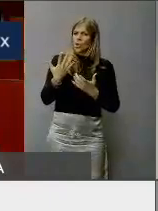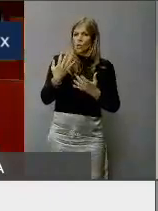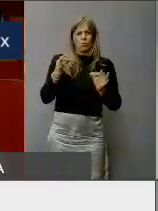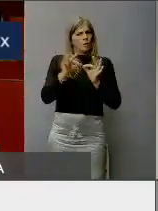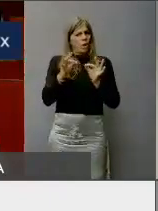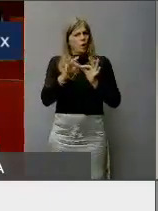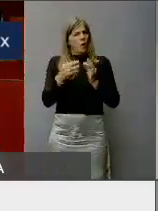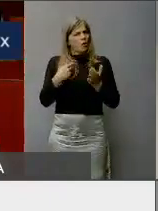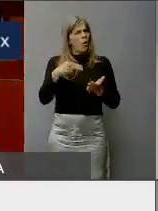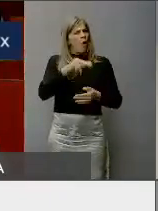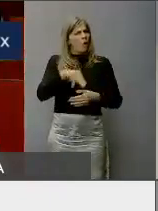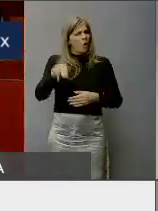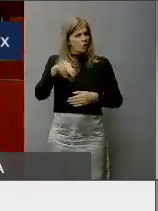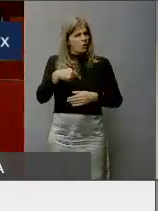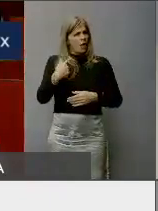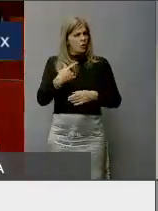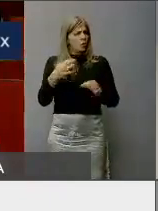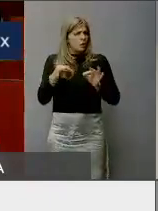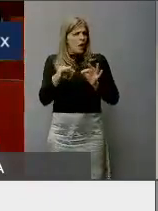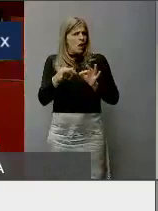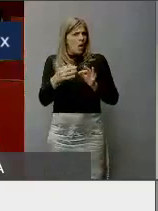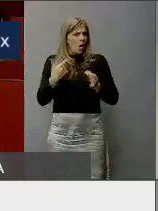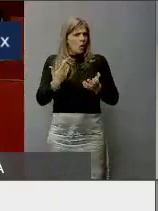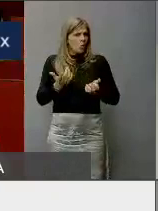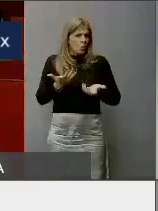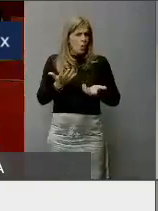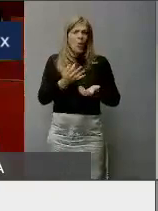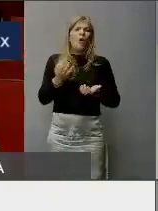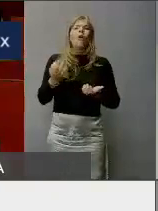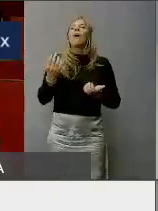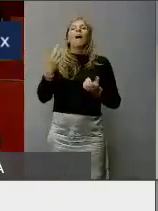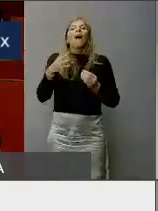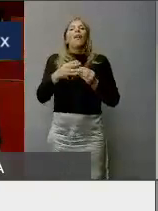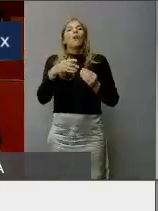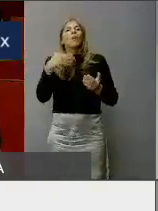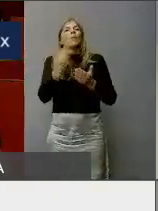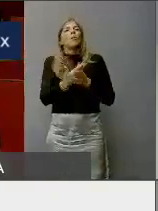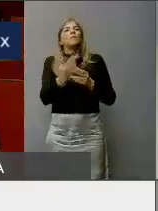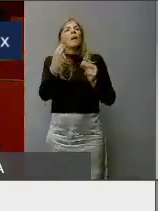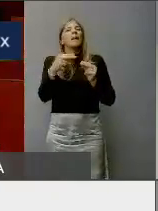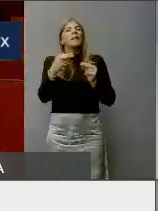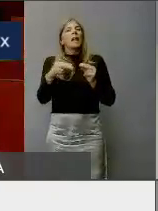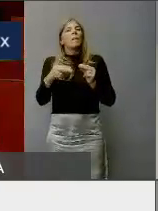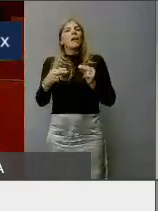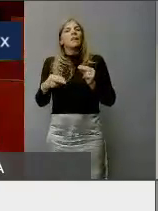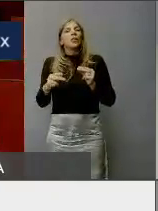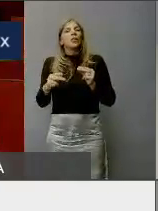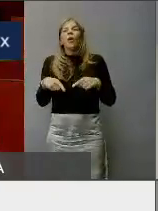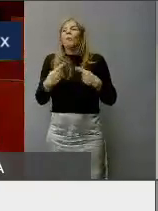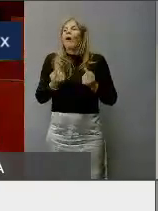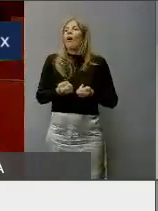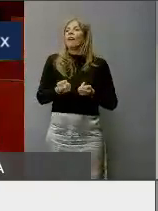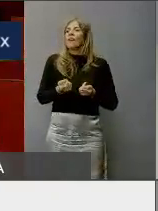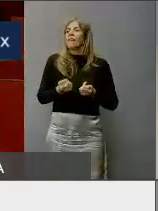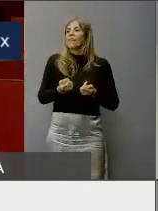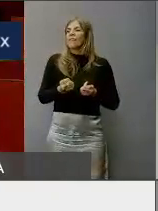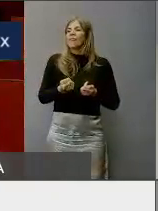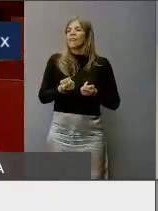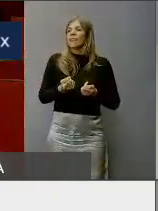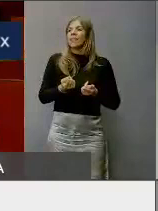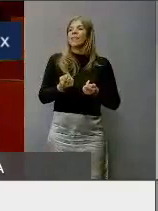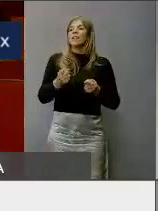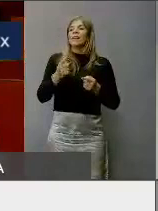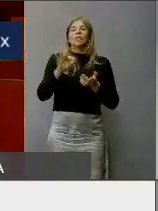volentieri e poi a fronte di questi emendamenti a fronte di cinque ordini del giorno